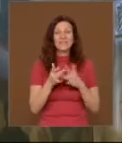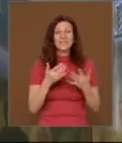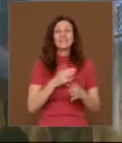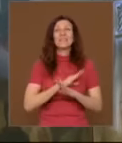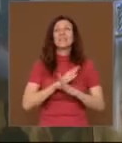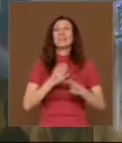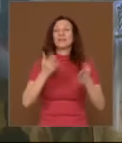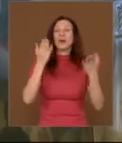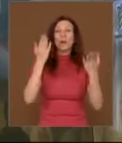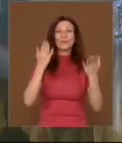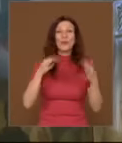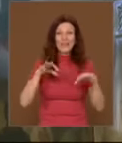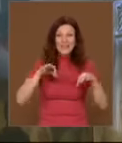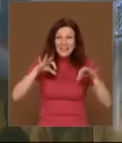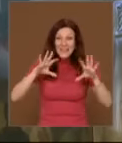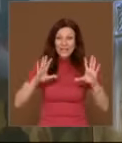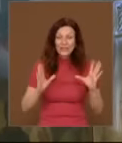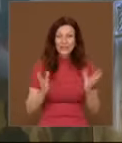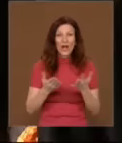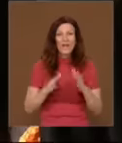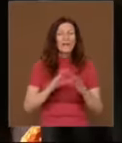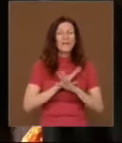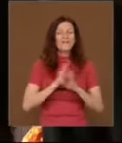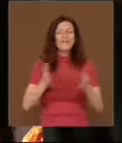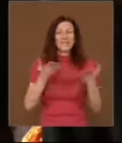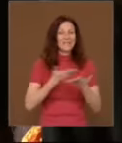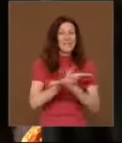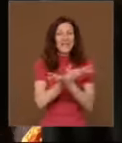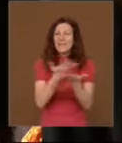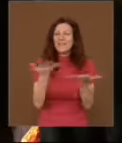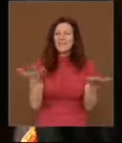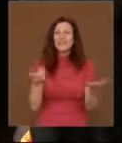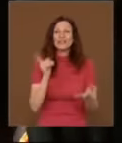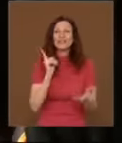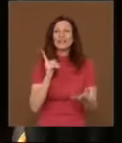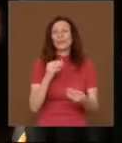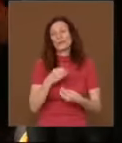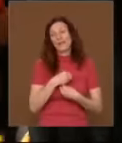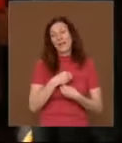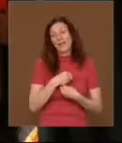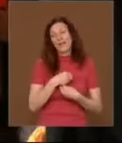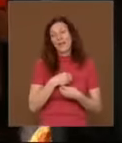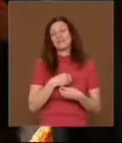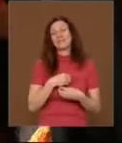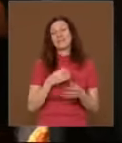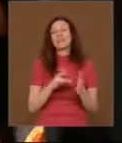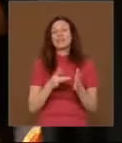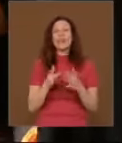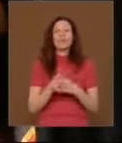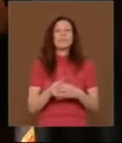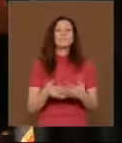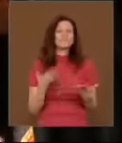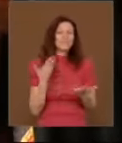начало за всеобщото възкресение на всички, които са Христови. Нека в деня